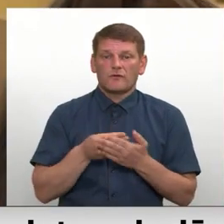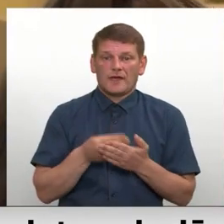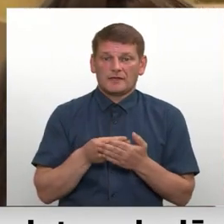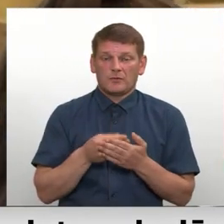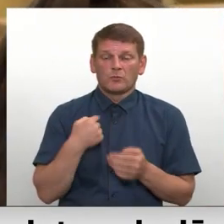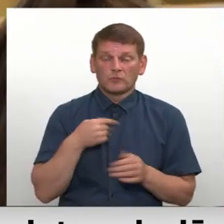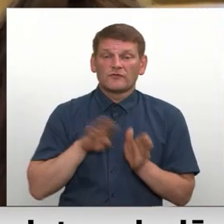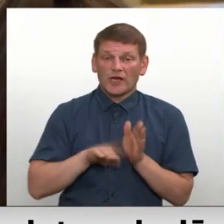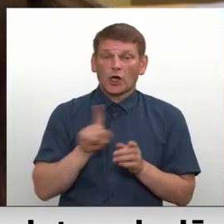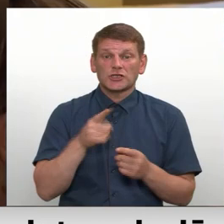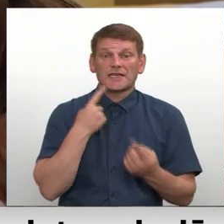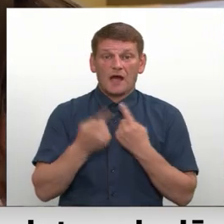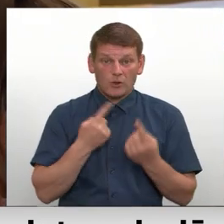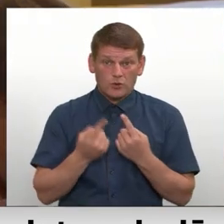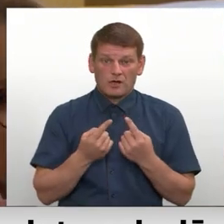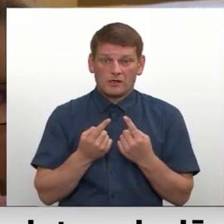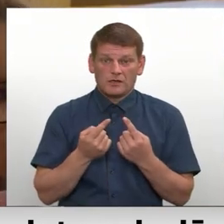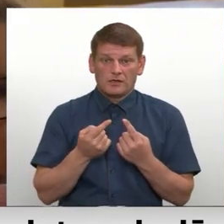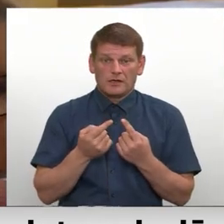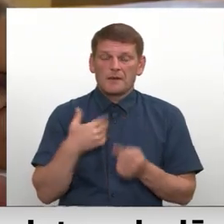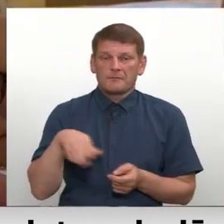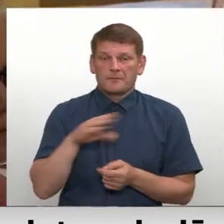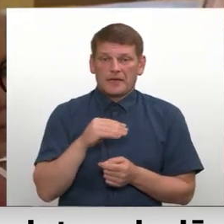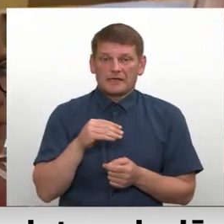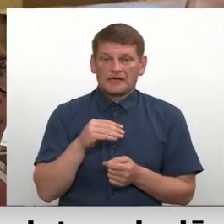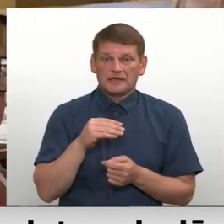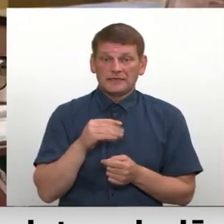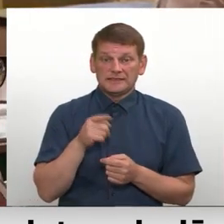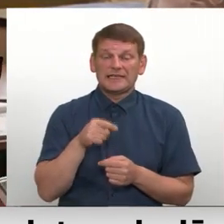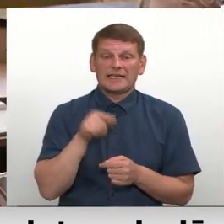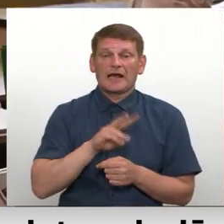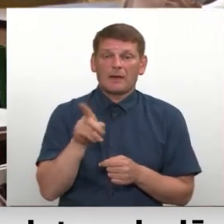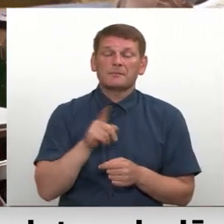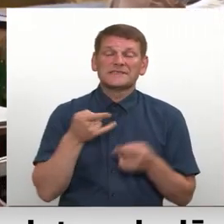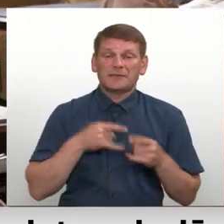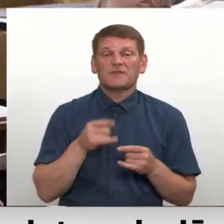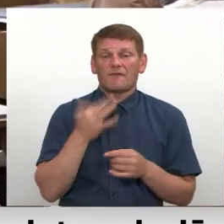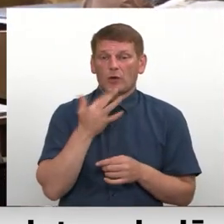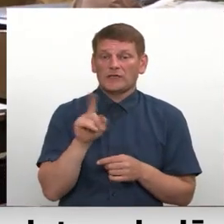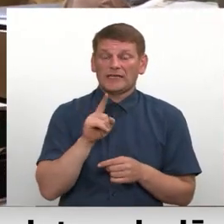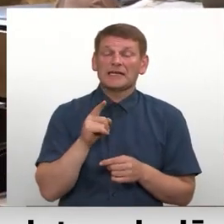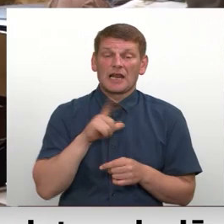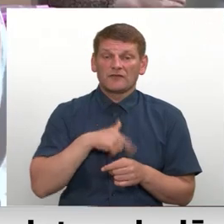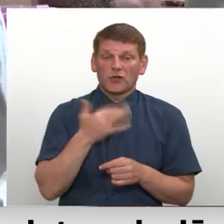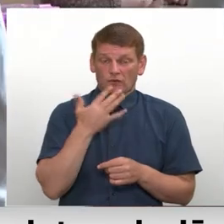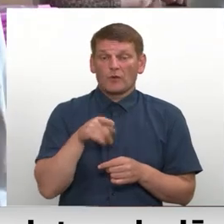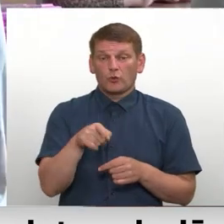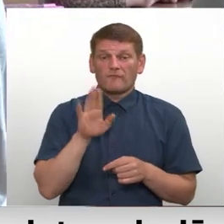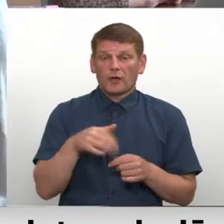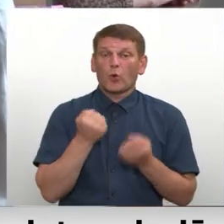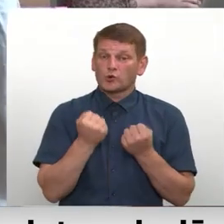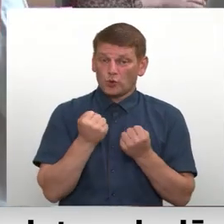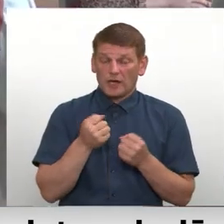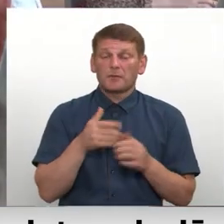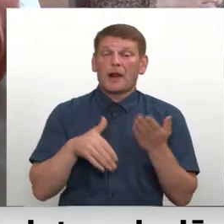Mums vienkārši ir jārunā, mēs tiekam dzimtā valoda, latviešu valoda, varam to uzturēt un palīdzēt